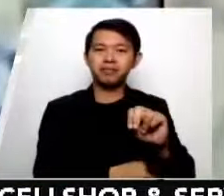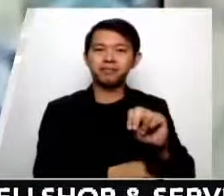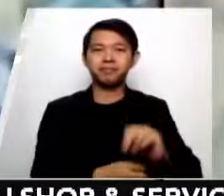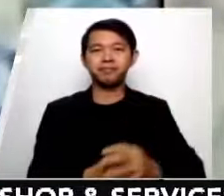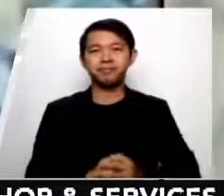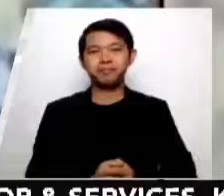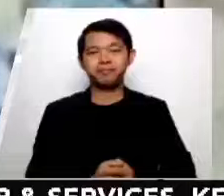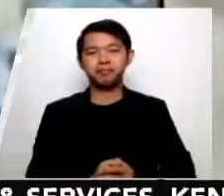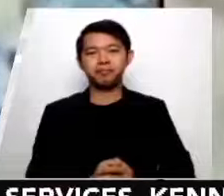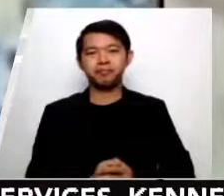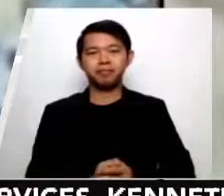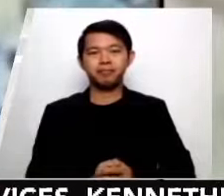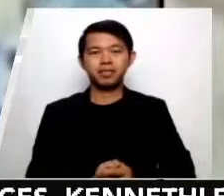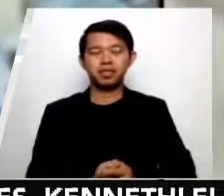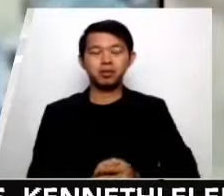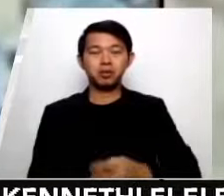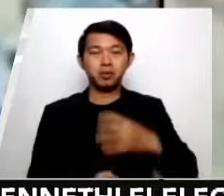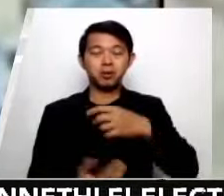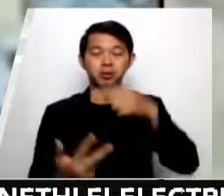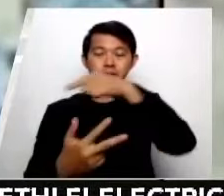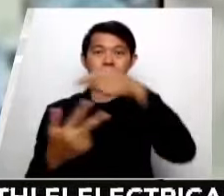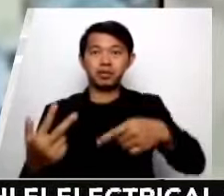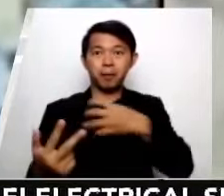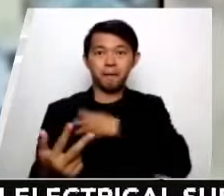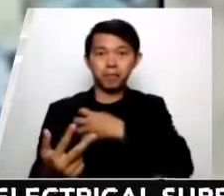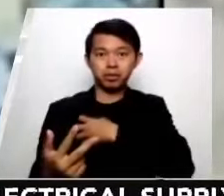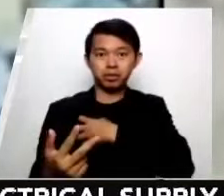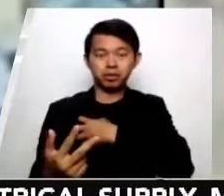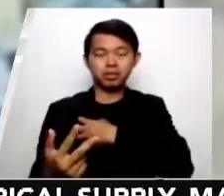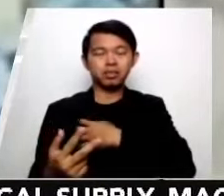Nakabonet at nakasibilyan ang 3 pulis Pandi na yan nang